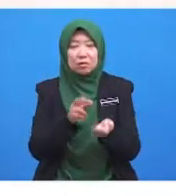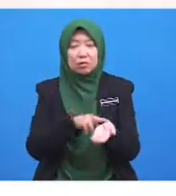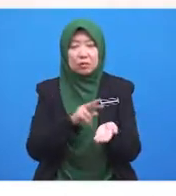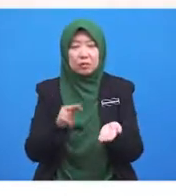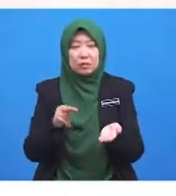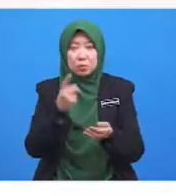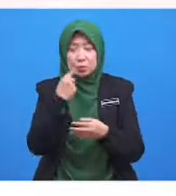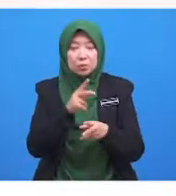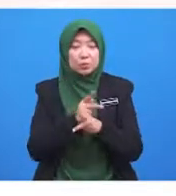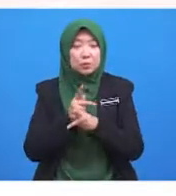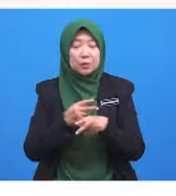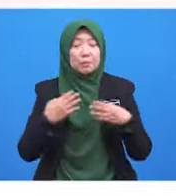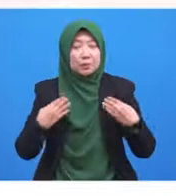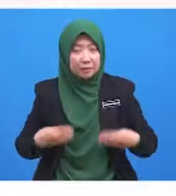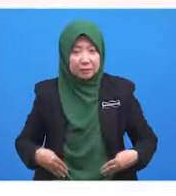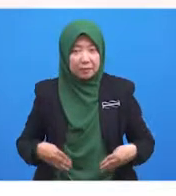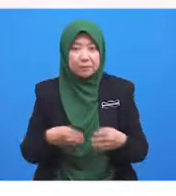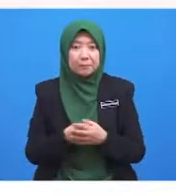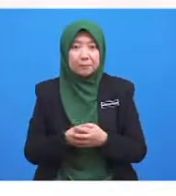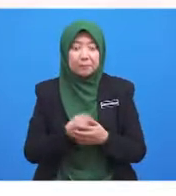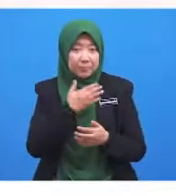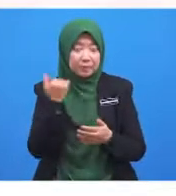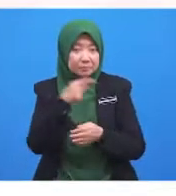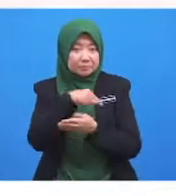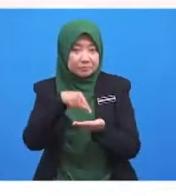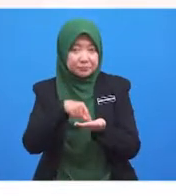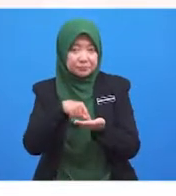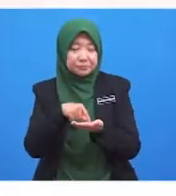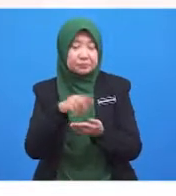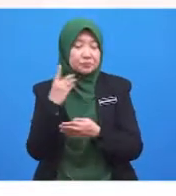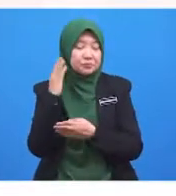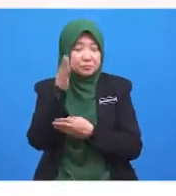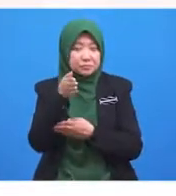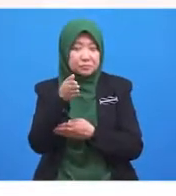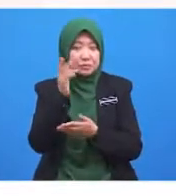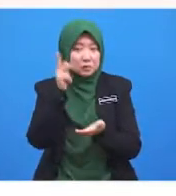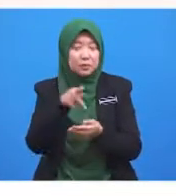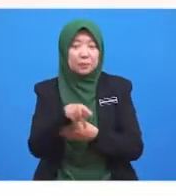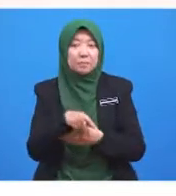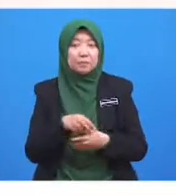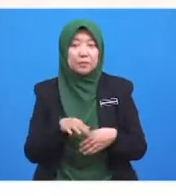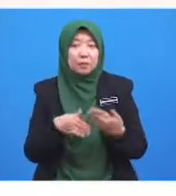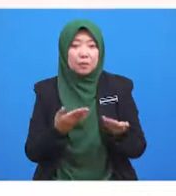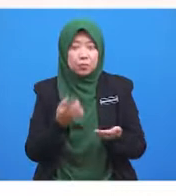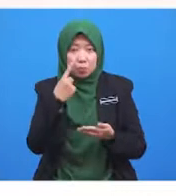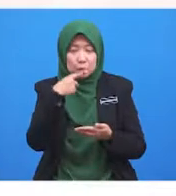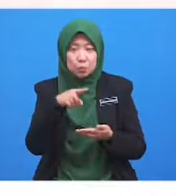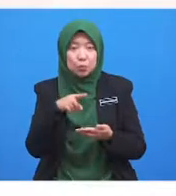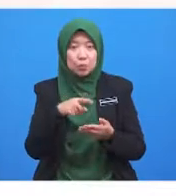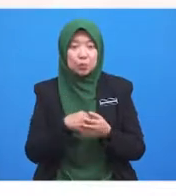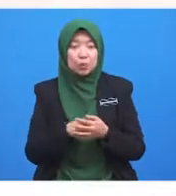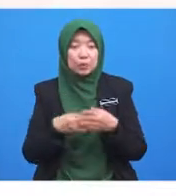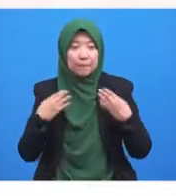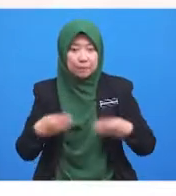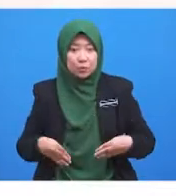bagi penjagaan badan. Menariknya hari ini, kita akan mengenal pasti berkenaan kompetensi unit